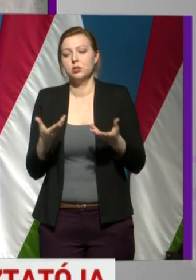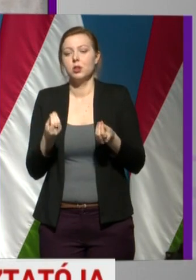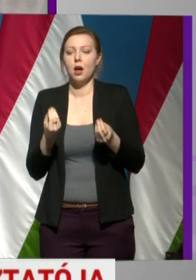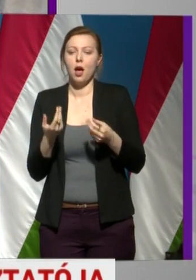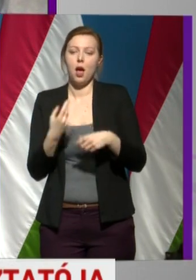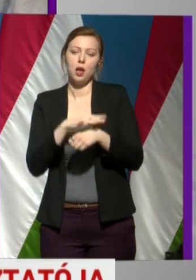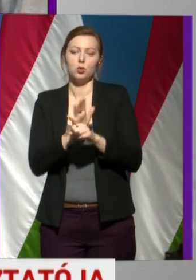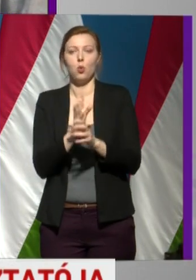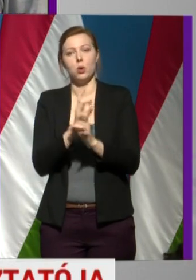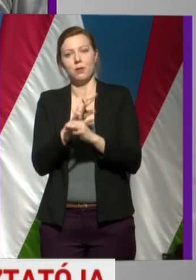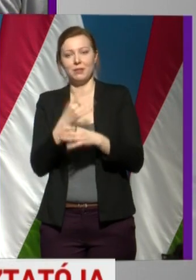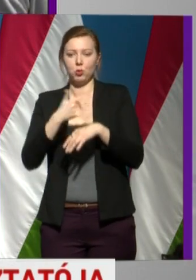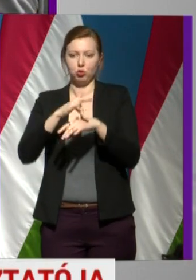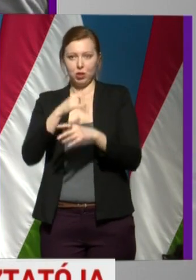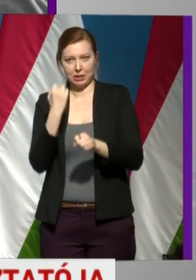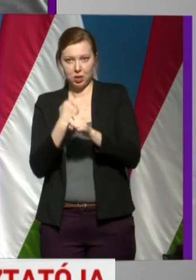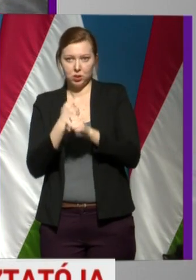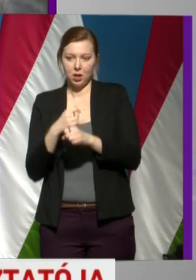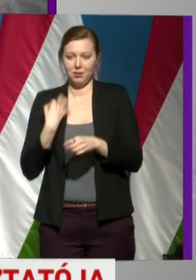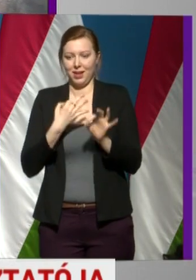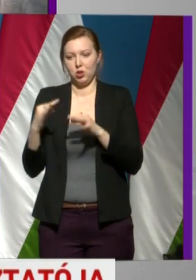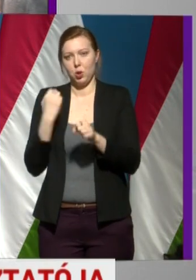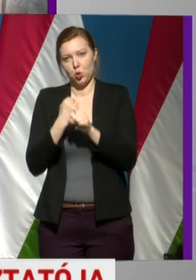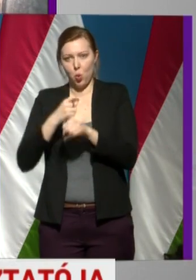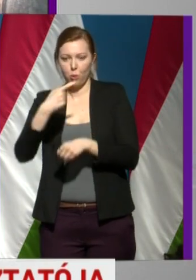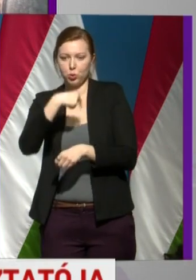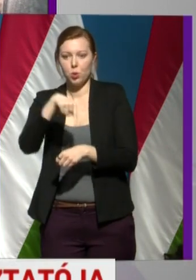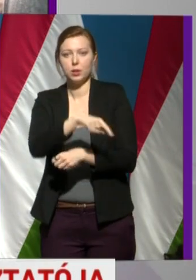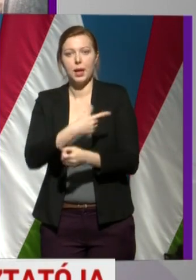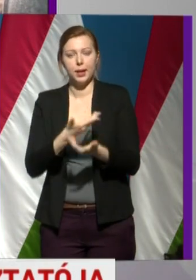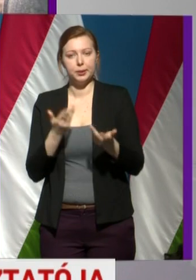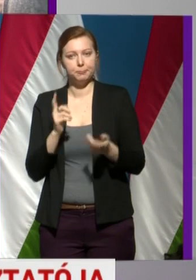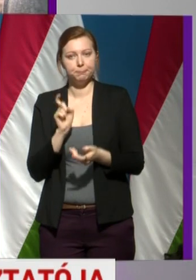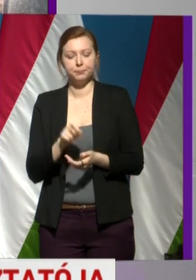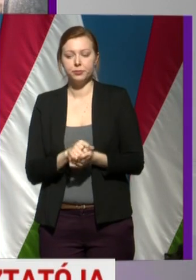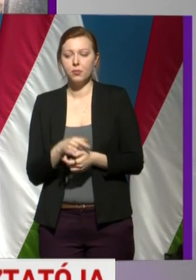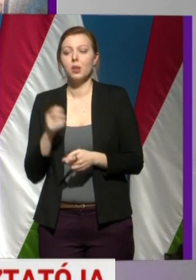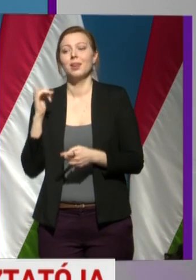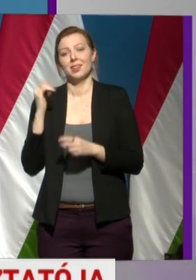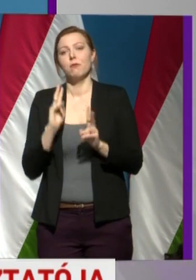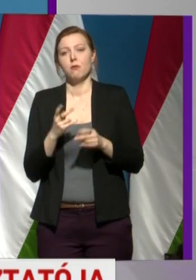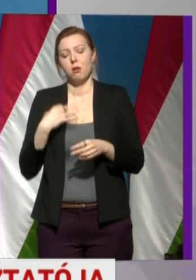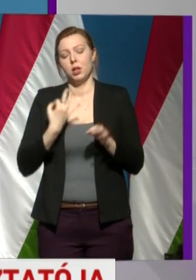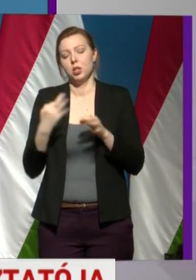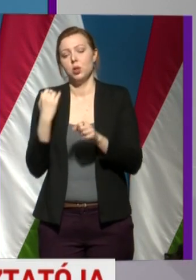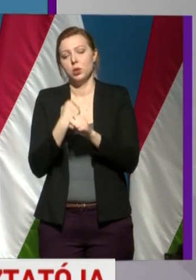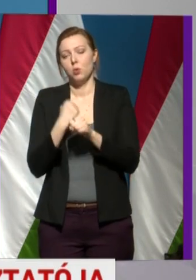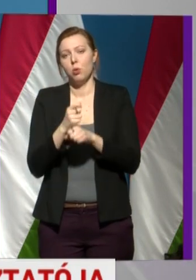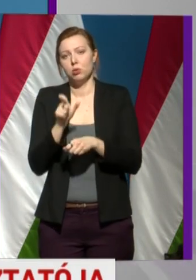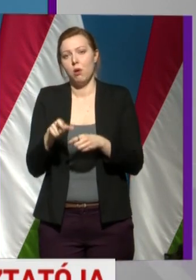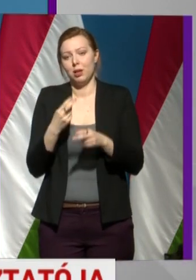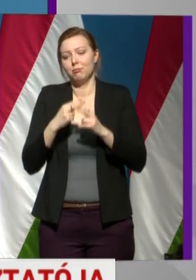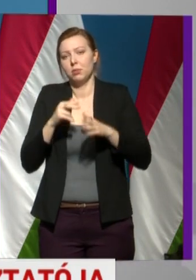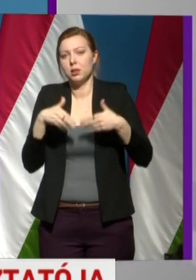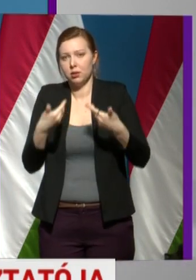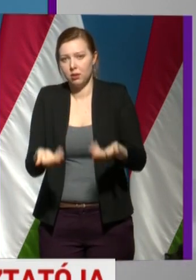koronavírus tesztet végeztek egészségügyi dolgozók körében? Igen, van egészségügyi dolgozó azok között,